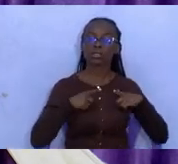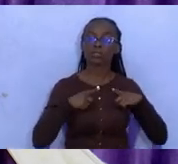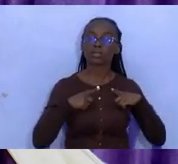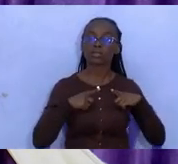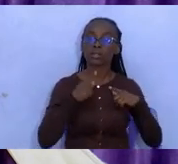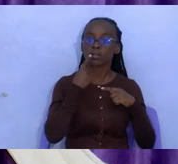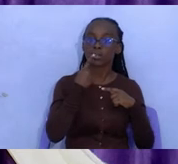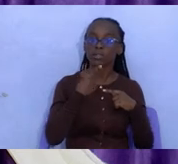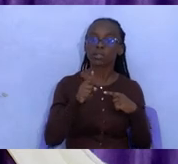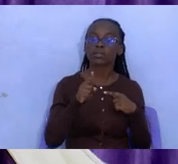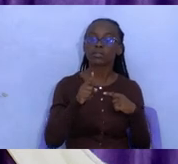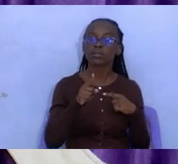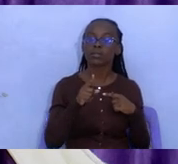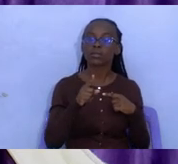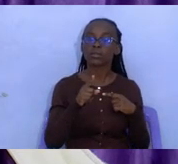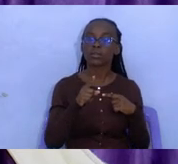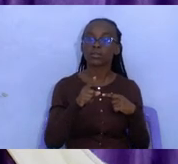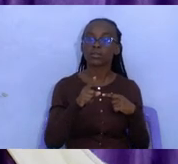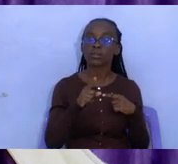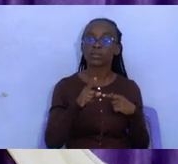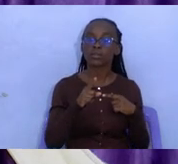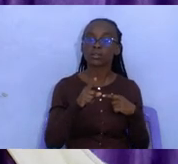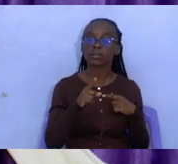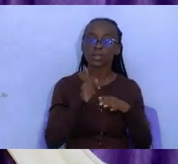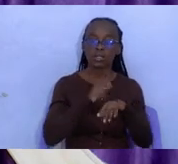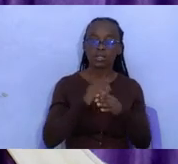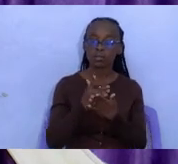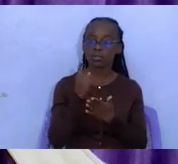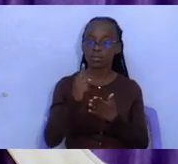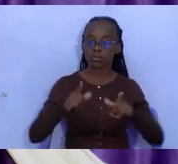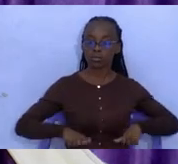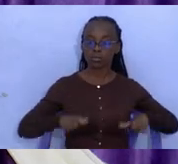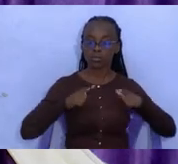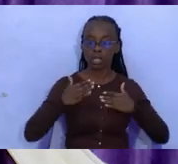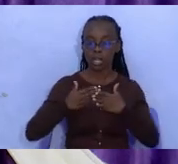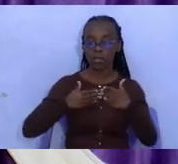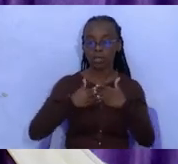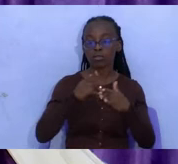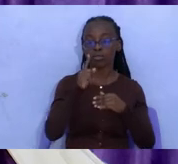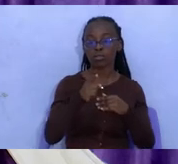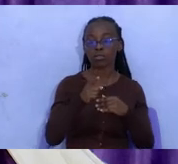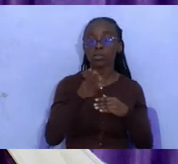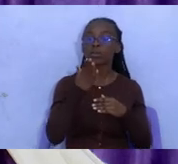Anasema wewe unaona kama wanataka mtu kama hataki kuishi karibu na wewe, angependa mshiriki kanisa moja.